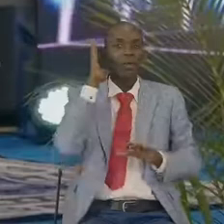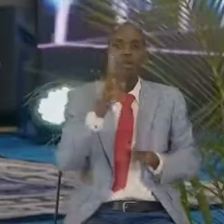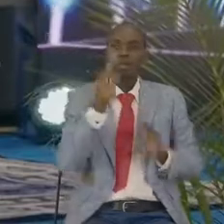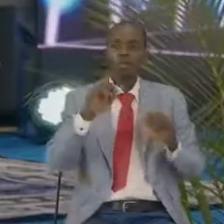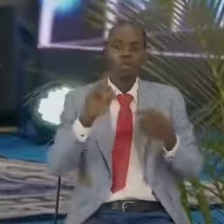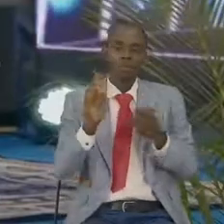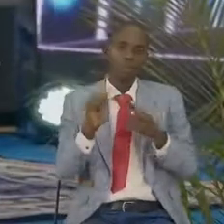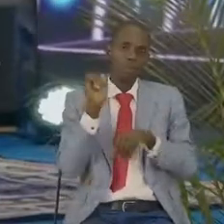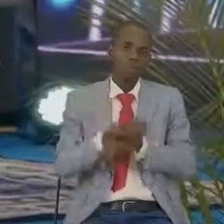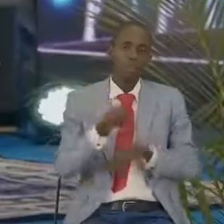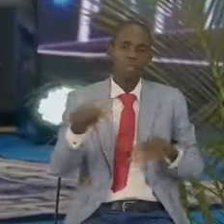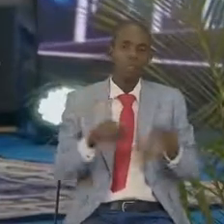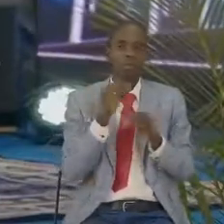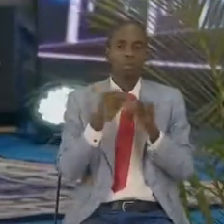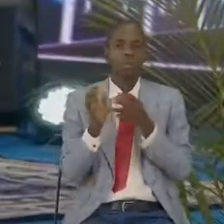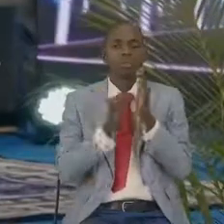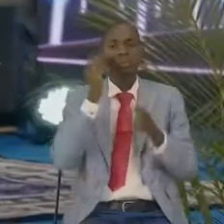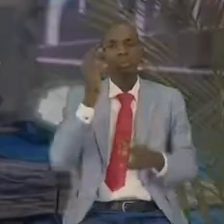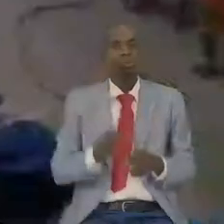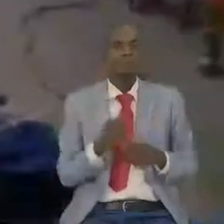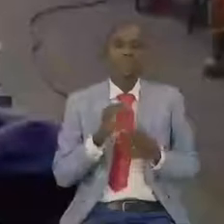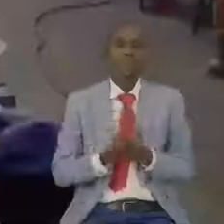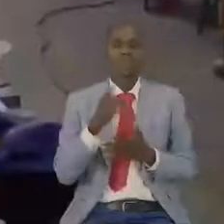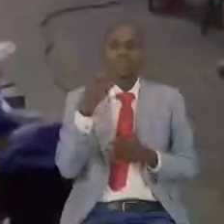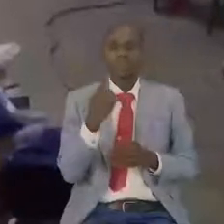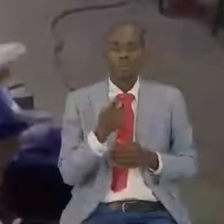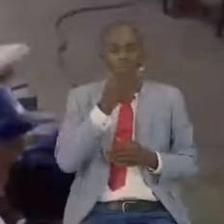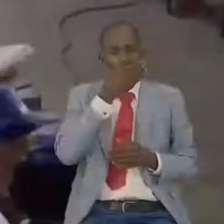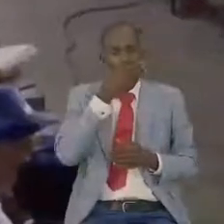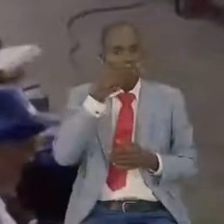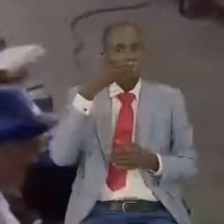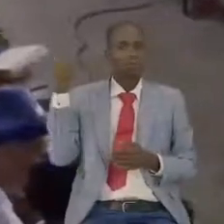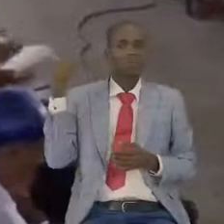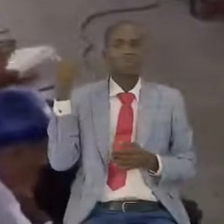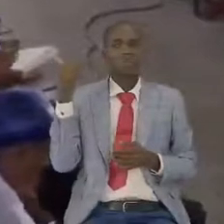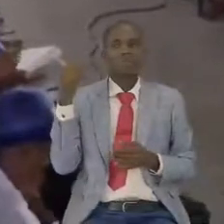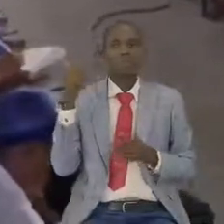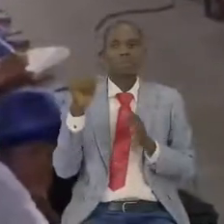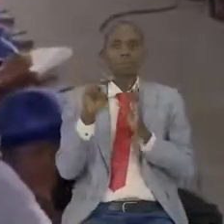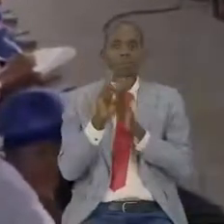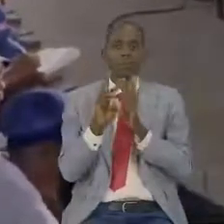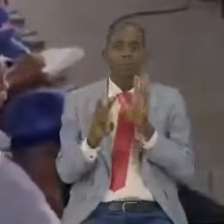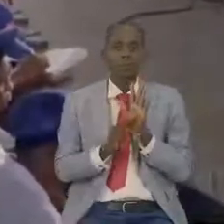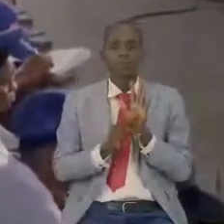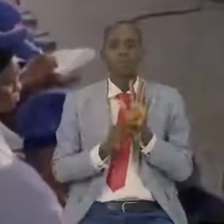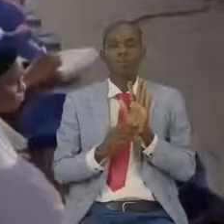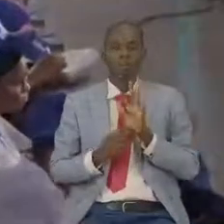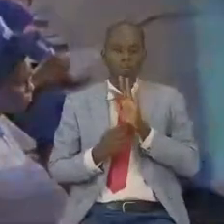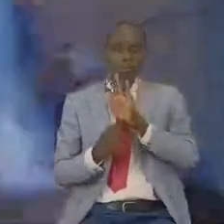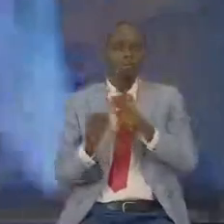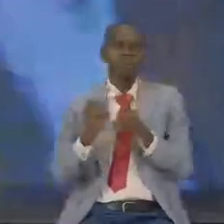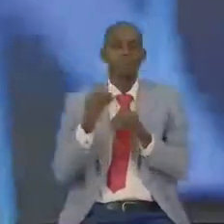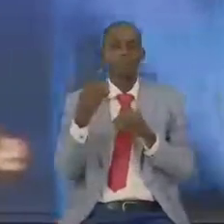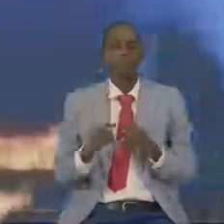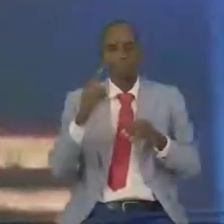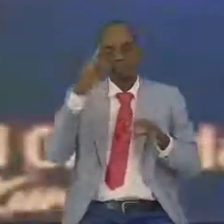ne pourra plus te vaincre au nom de Jésus. Le meilleur testament exprimé dans l'alliance. Voyons